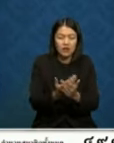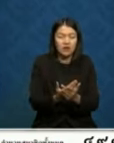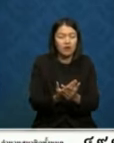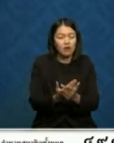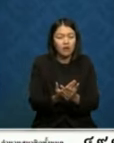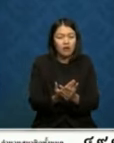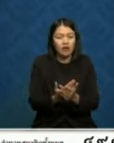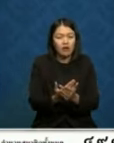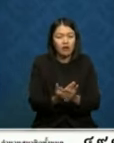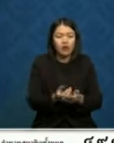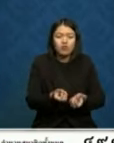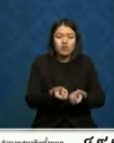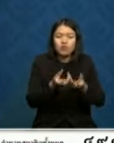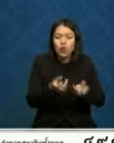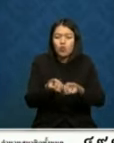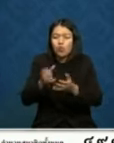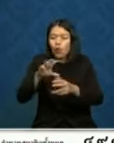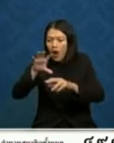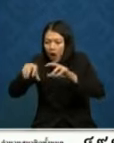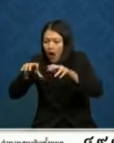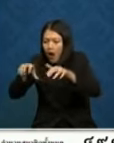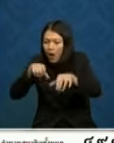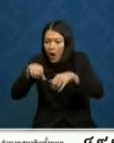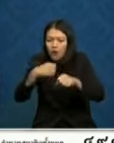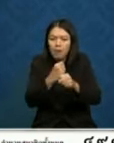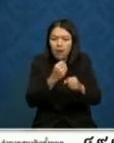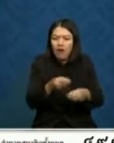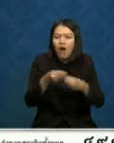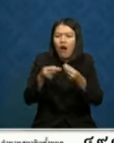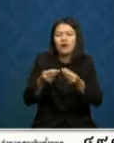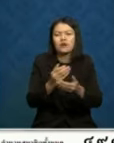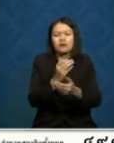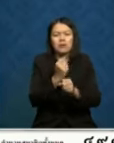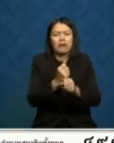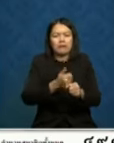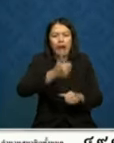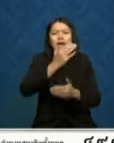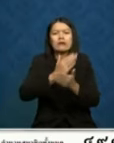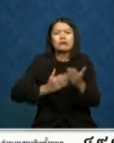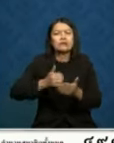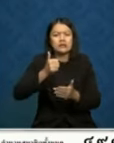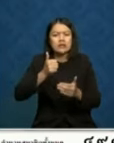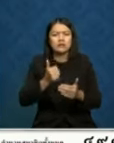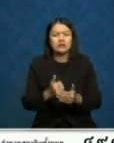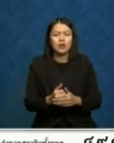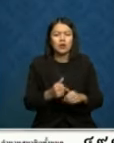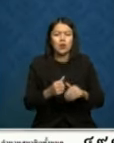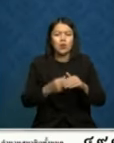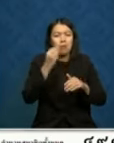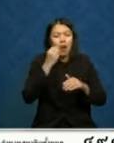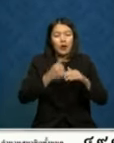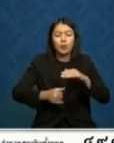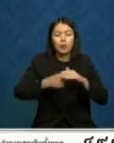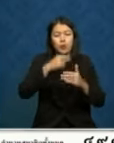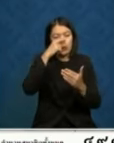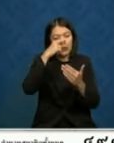ไปกับส่งคนไปกวาดหาคนตกงานแล้วบอกว่าจะหางานให้เขาแล้วได้งานแค่ครึ่งเดียวอย่างนี้เขาอยู่บ้านนะครับเปิดแอปไทยมีงานทำของกระทรวงแรงงาน